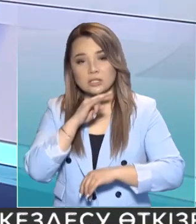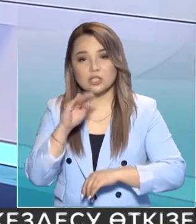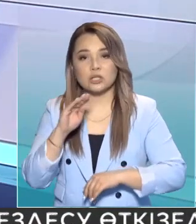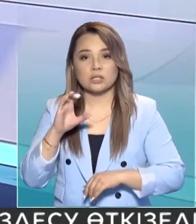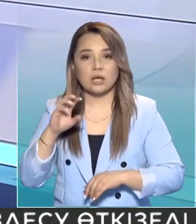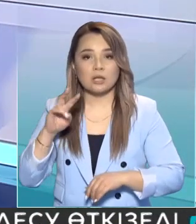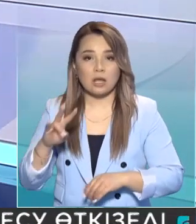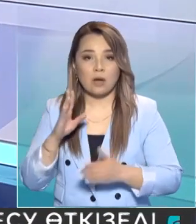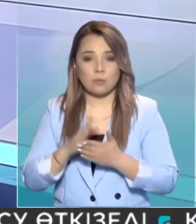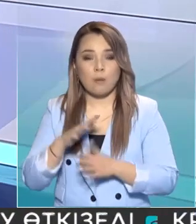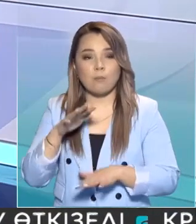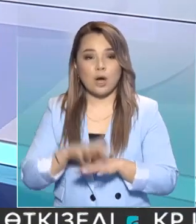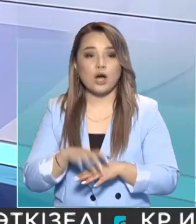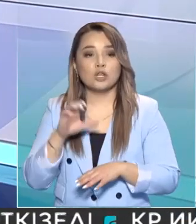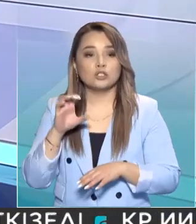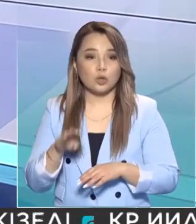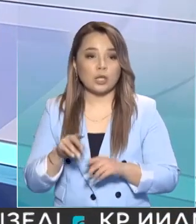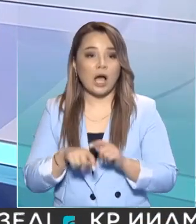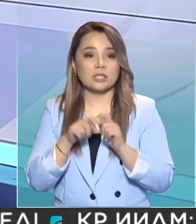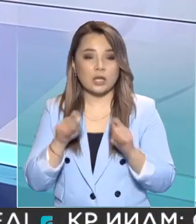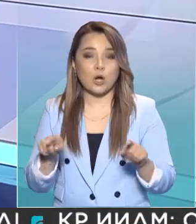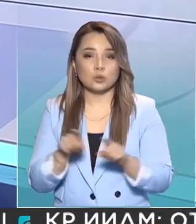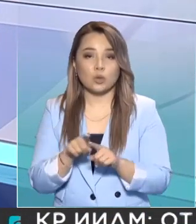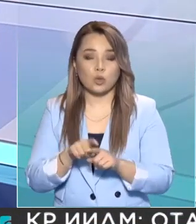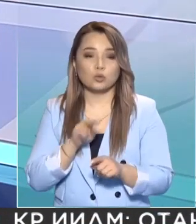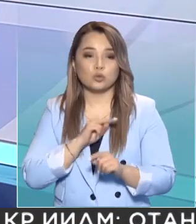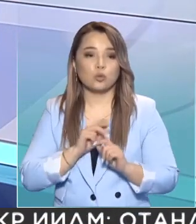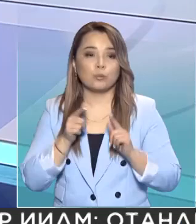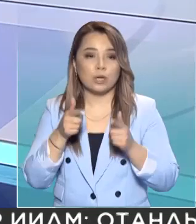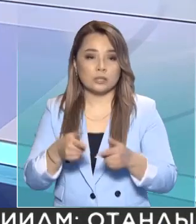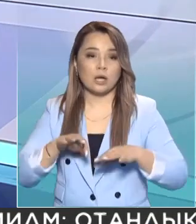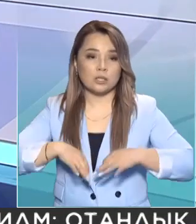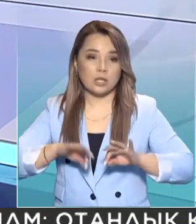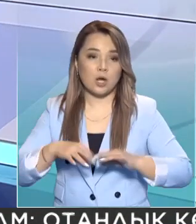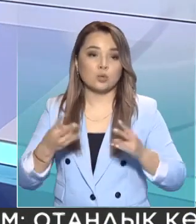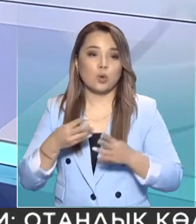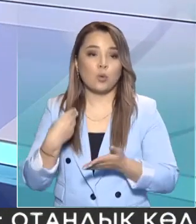Қазақстан ЖСН-і банктен шот ашқанда жұмысқа тұрып автокөлік сатып алатын кезде қажет болады.